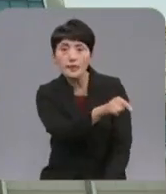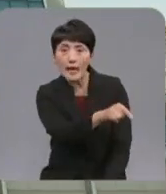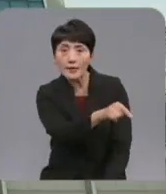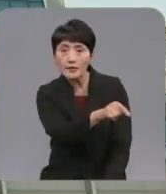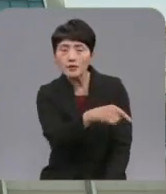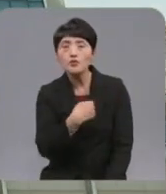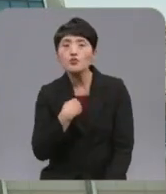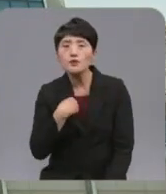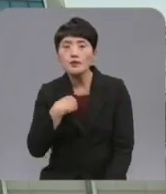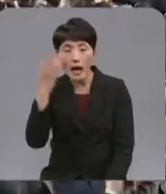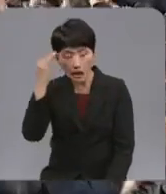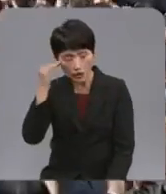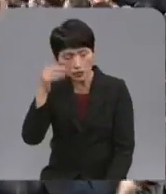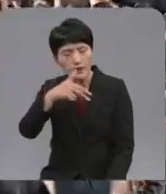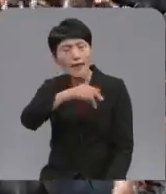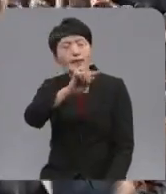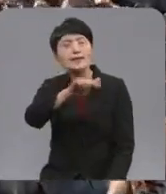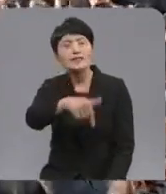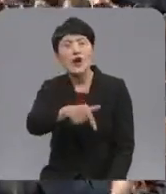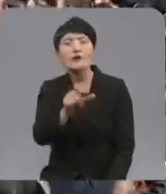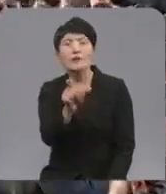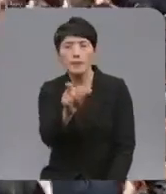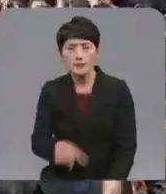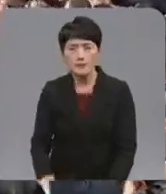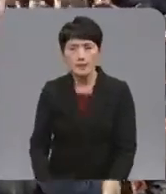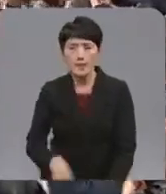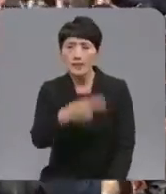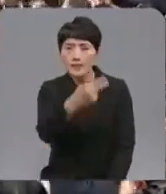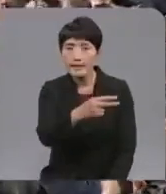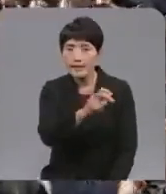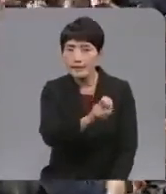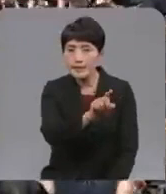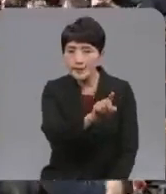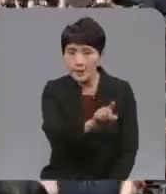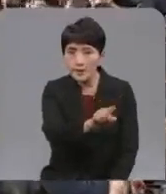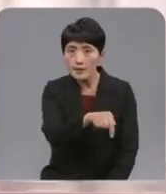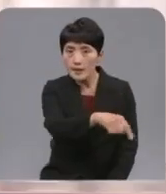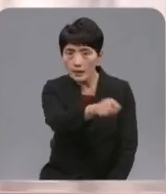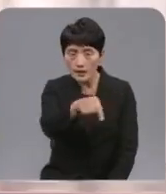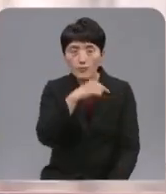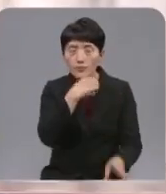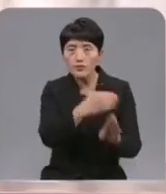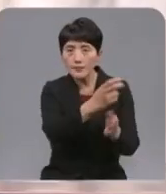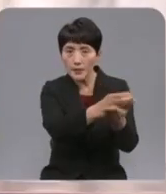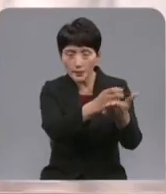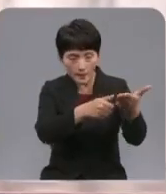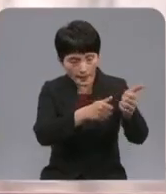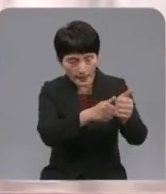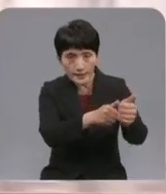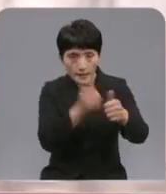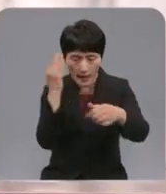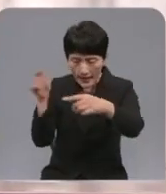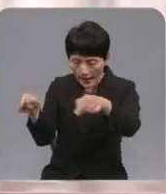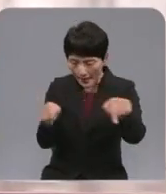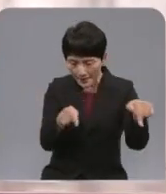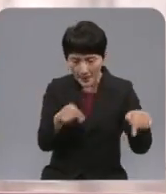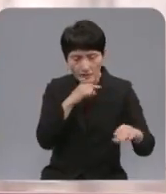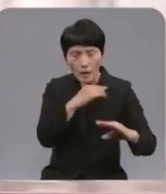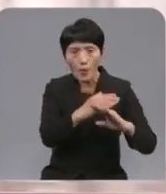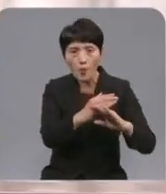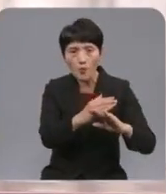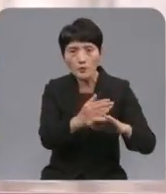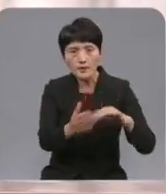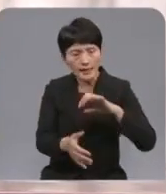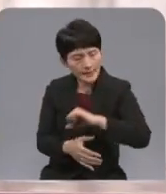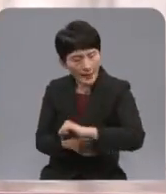2022年国防政策推进成果和今后方向的2022年国防白皮书。白皮书的国防目标